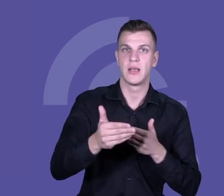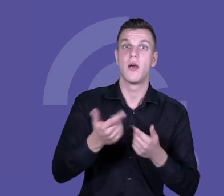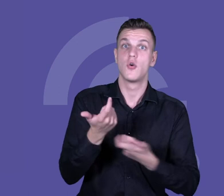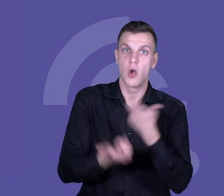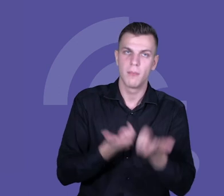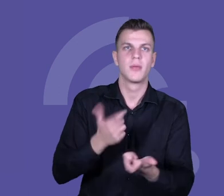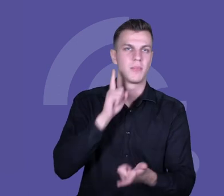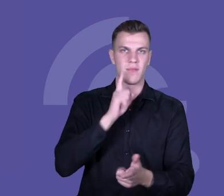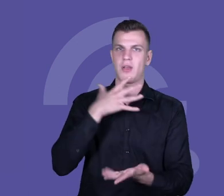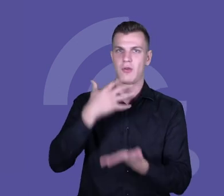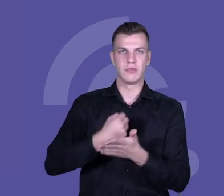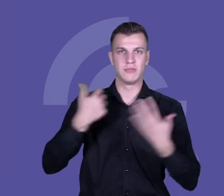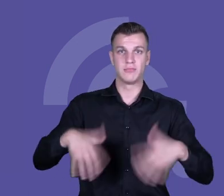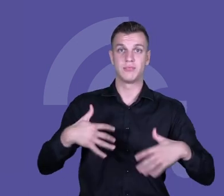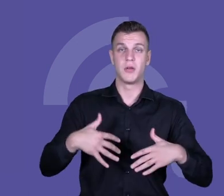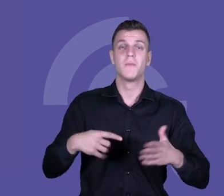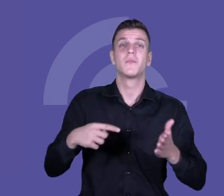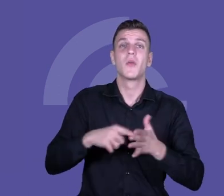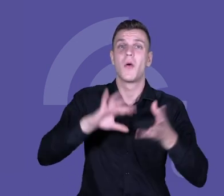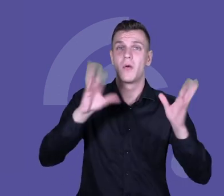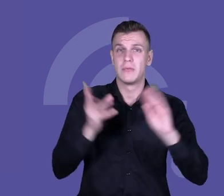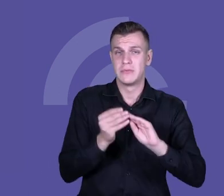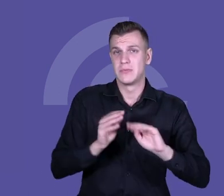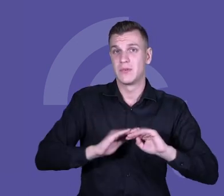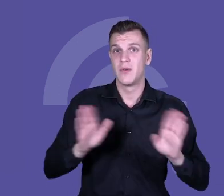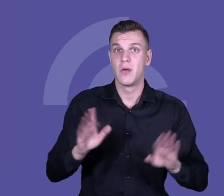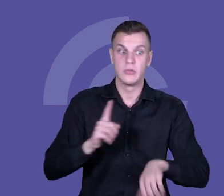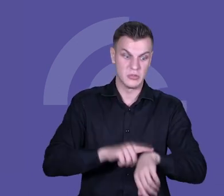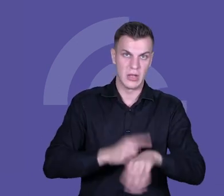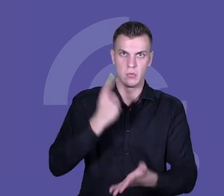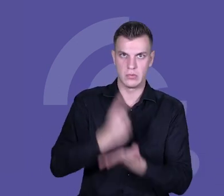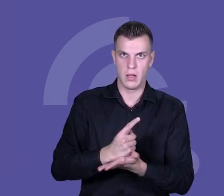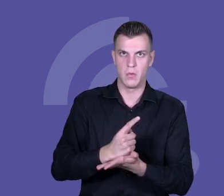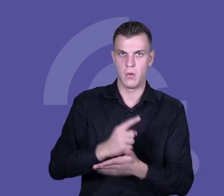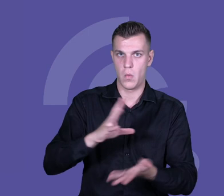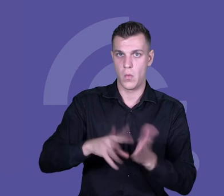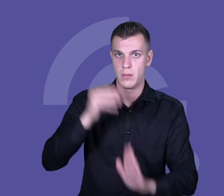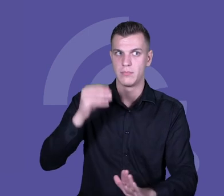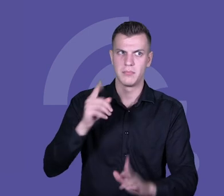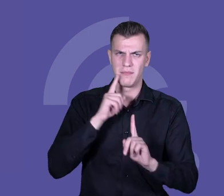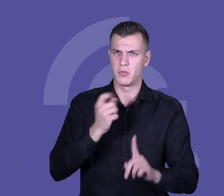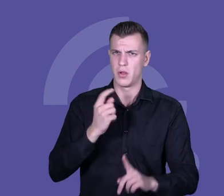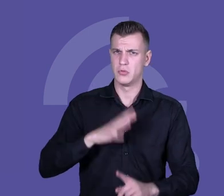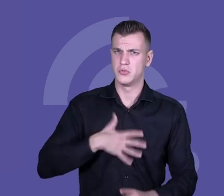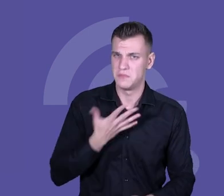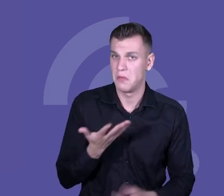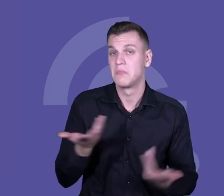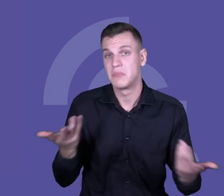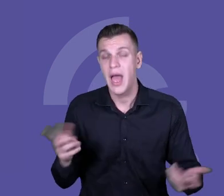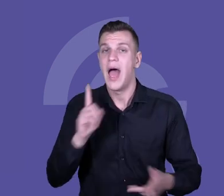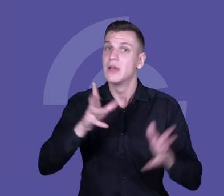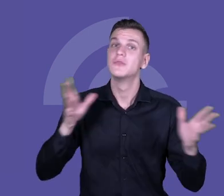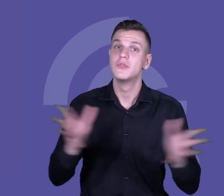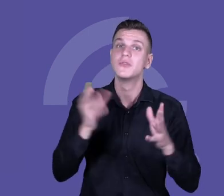To taki krótki przegląd, udało mi się zmieścić w czasie, co mnie zaskoczyło szczerze mówiąc. Zapraszam Państwa do lektury pełnej treści